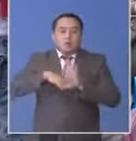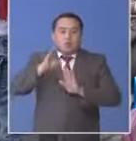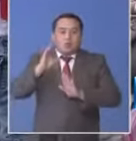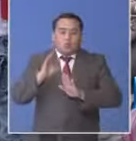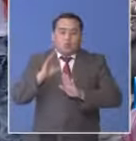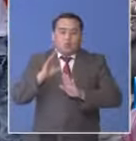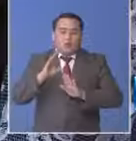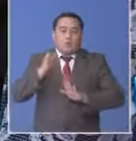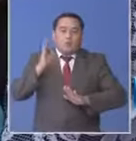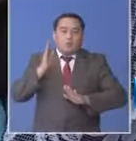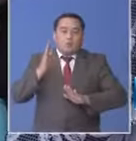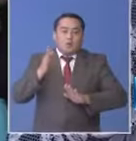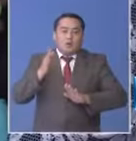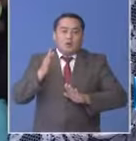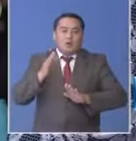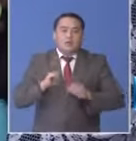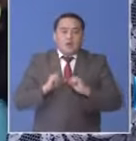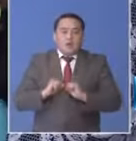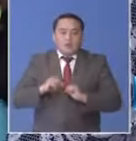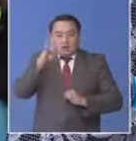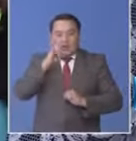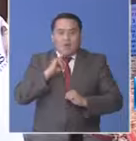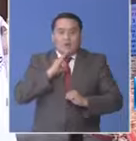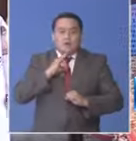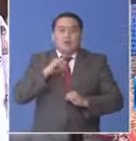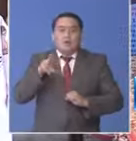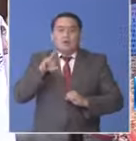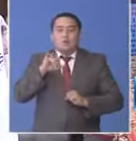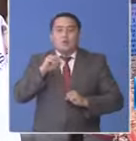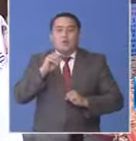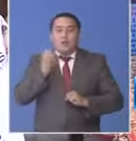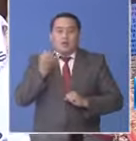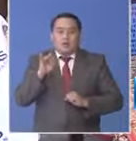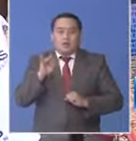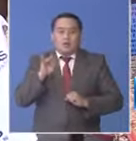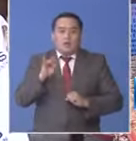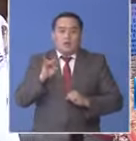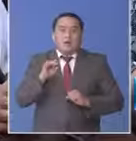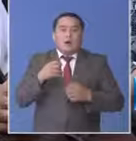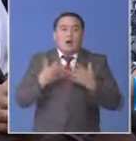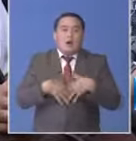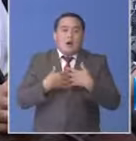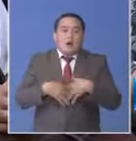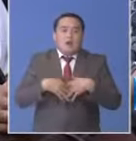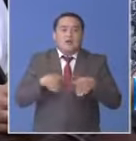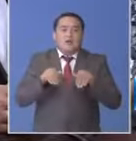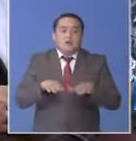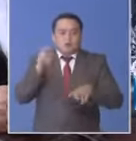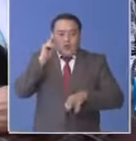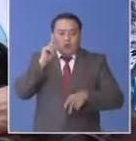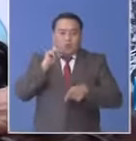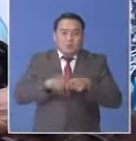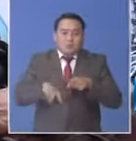устном счете будут отстаивать честь Казахстана в Дубае. Главная цель Академии ментальной арифметики – это не только научить